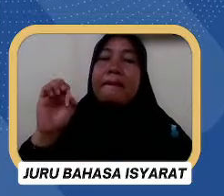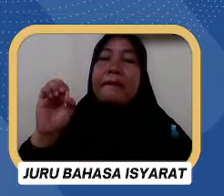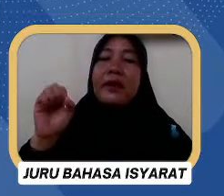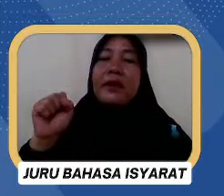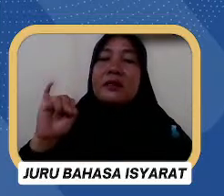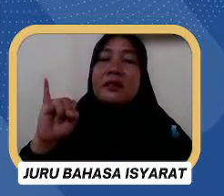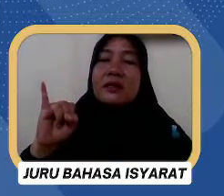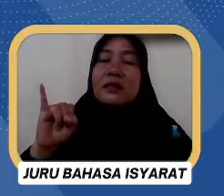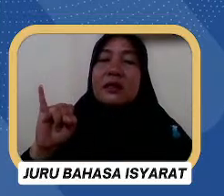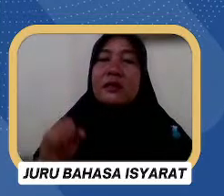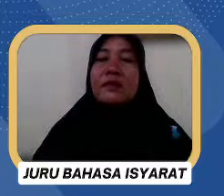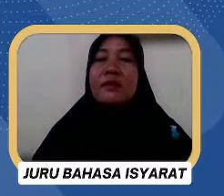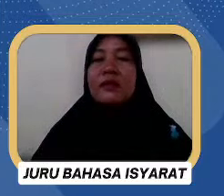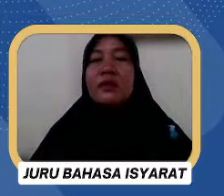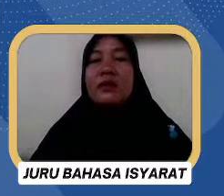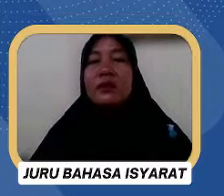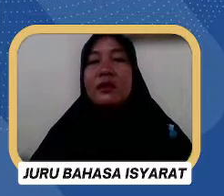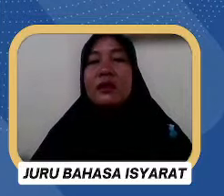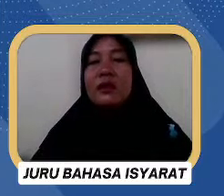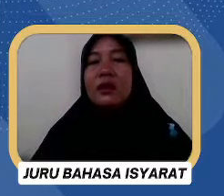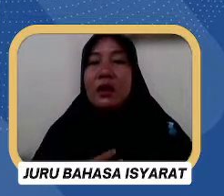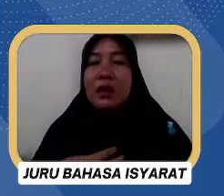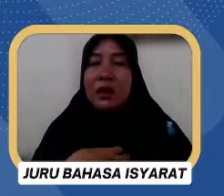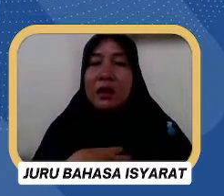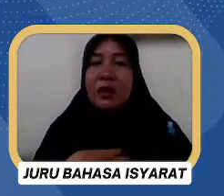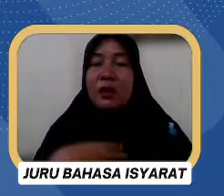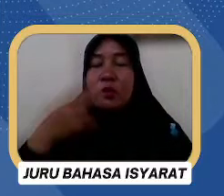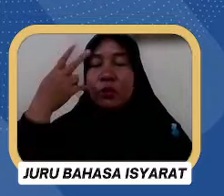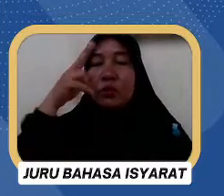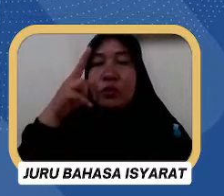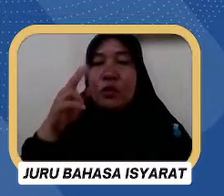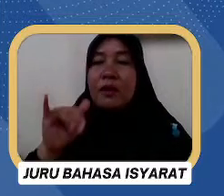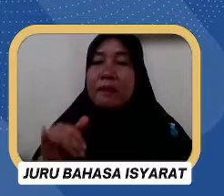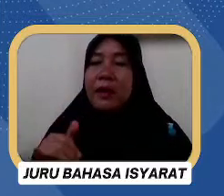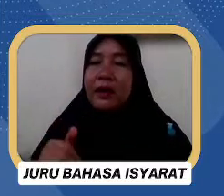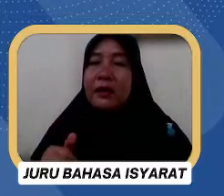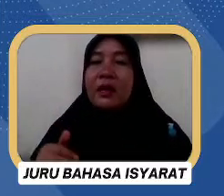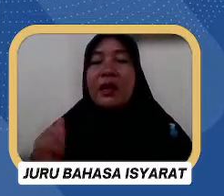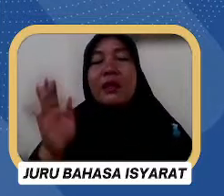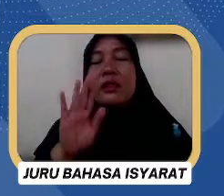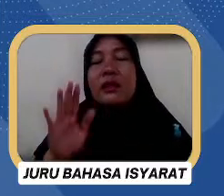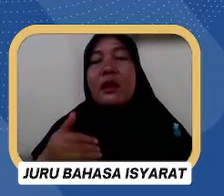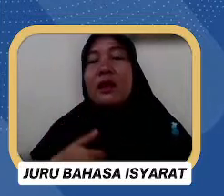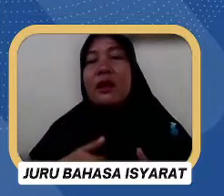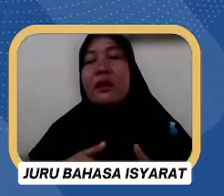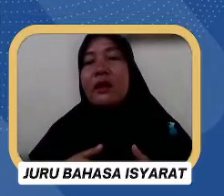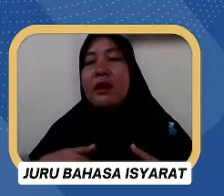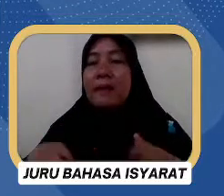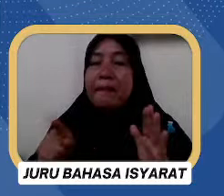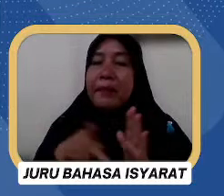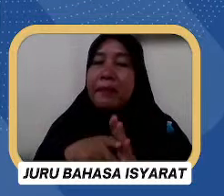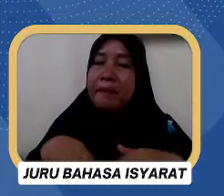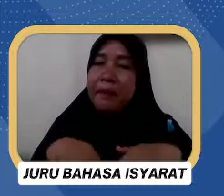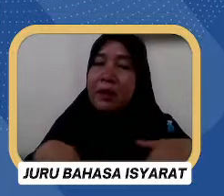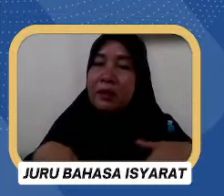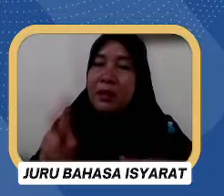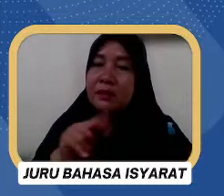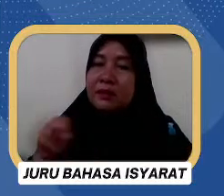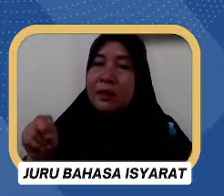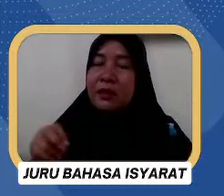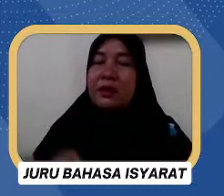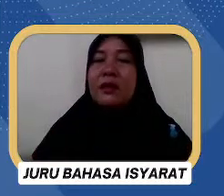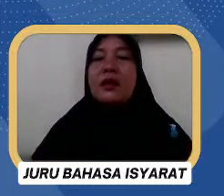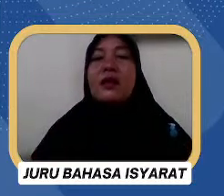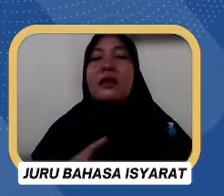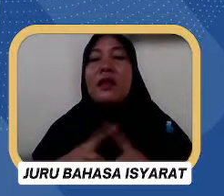ada pembatasan untuk kita berekspresi. Tapi yang perlu diingat ketika kita melakukan hal tersebut, ada dua hal, yaitu hal yang baik dan